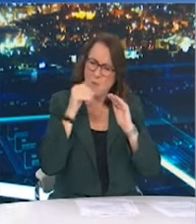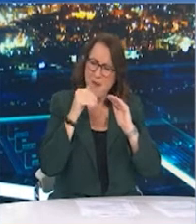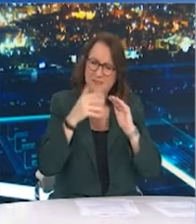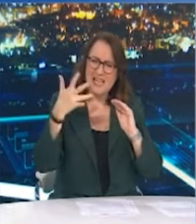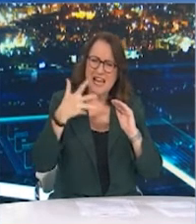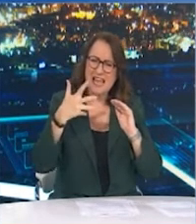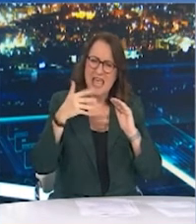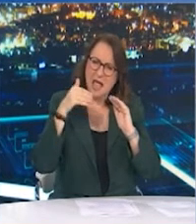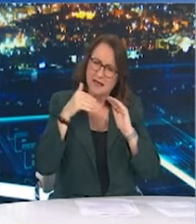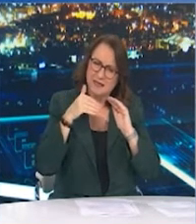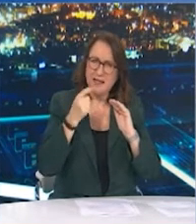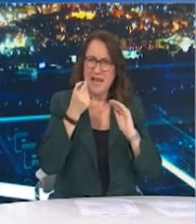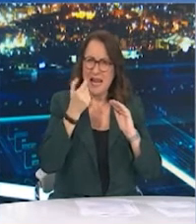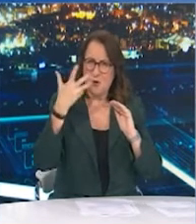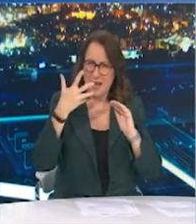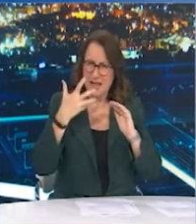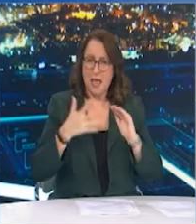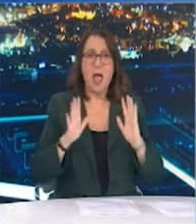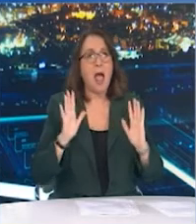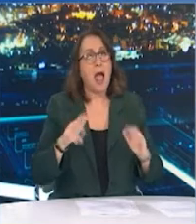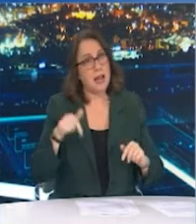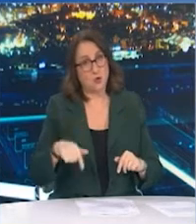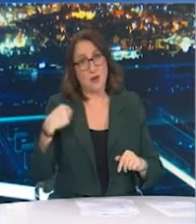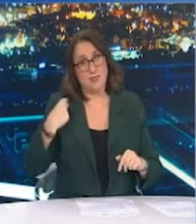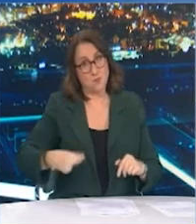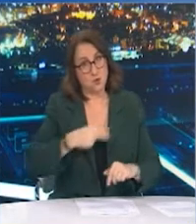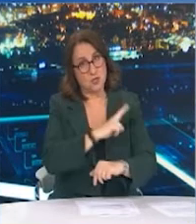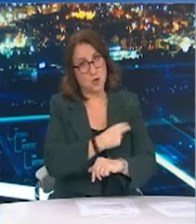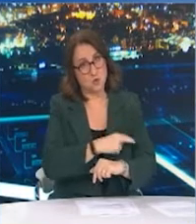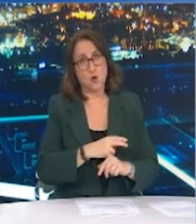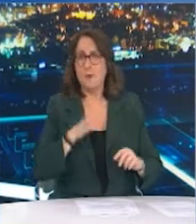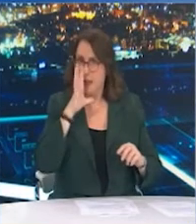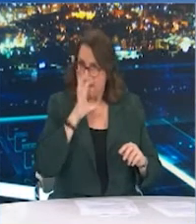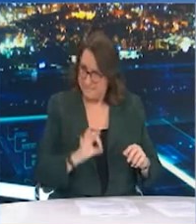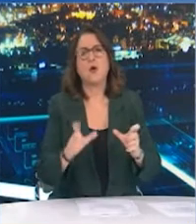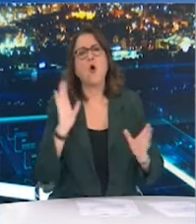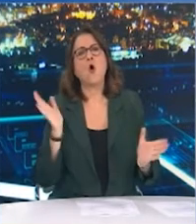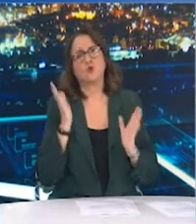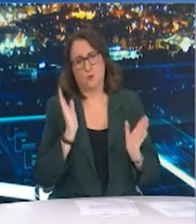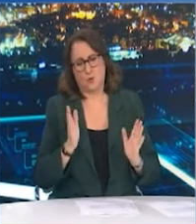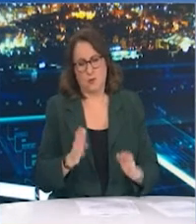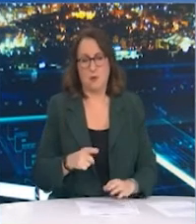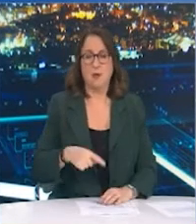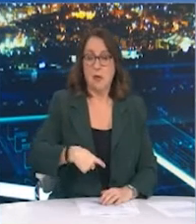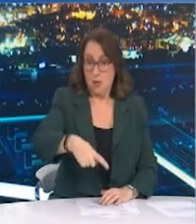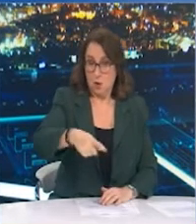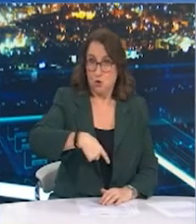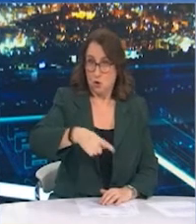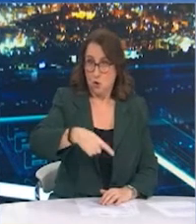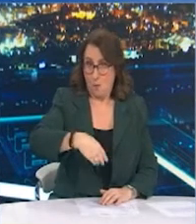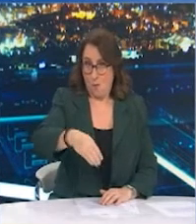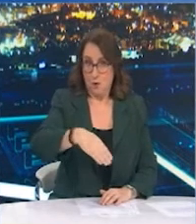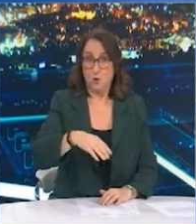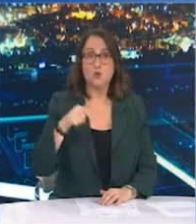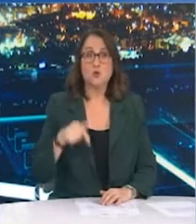λόγια, το σύστημα υγείας εξακολουθεί να αποσυμφορείται, αλλά τις τελευταίες 10 ημέρες η αποσυμφόρηση έχει επιβραδυνθεί. Το επόμενο χρονικό διάστημα έχει πολλά